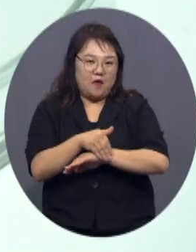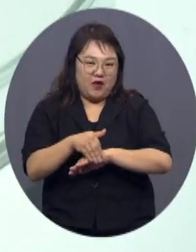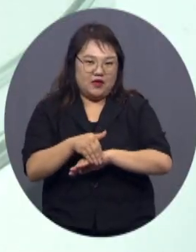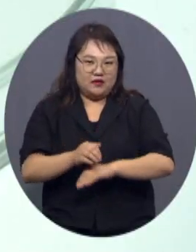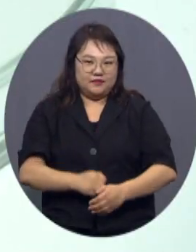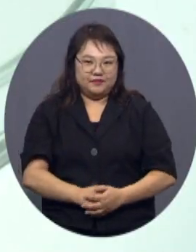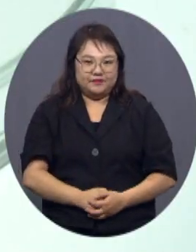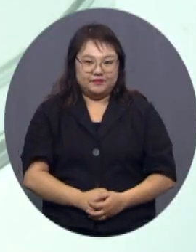있습니다